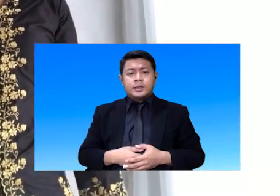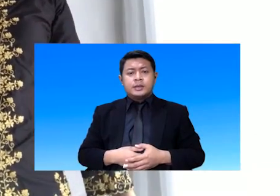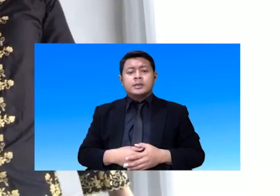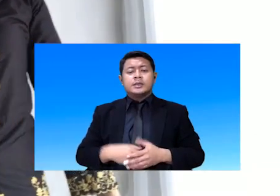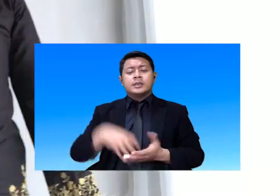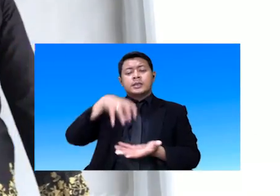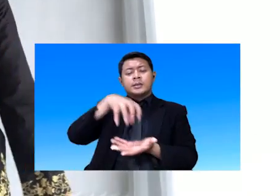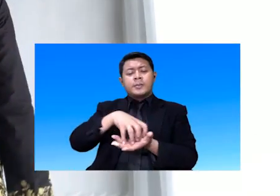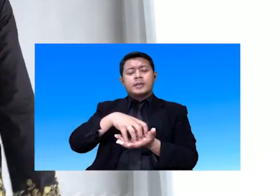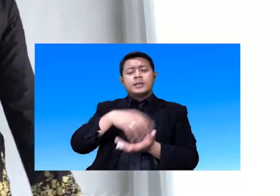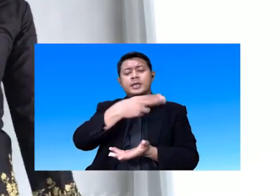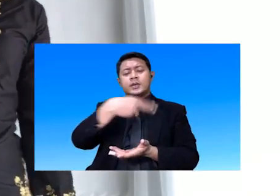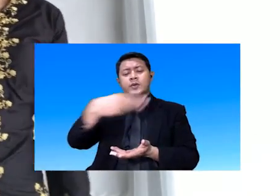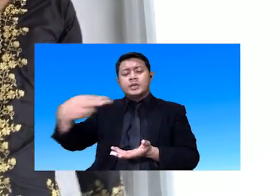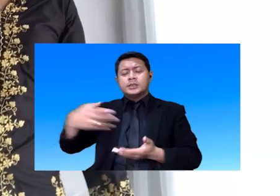Aku bahagia,